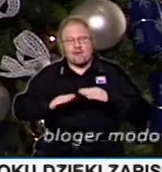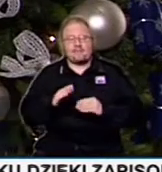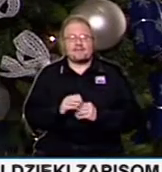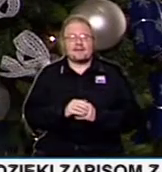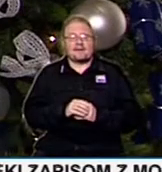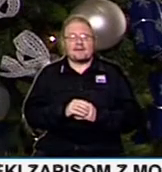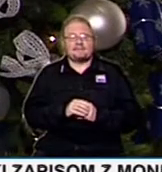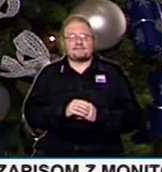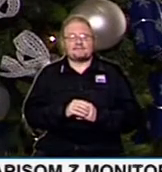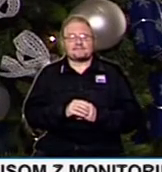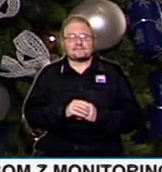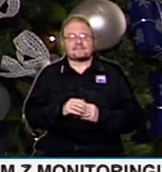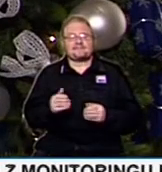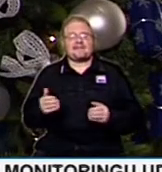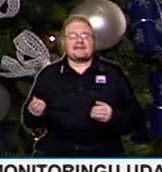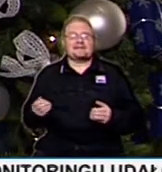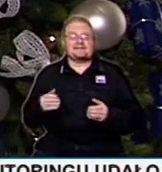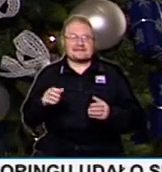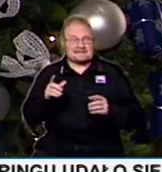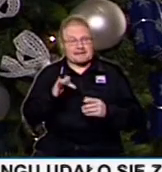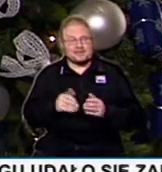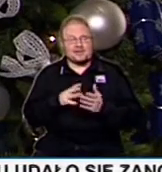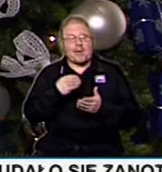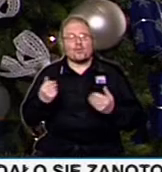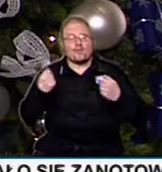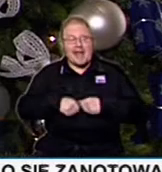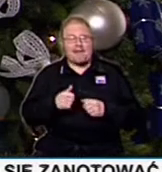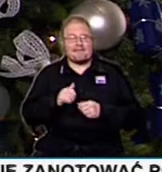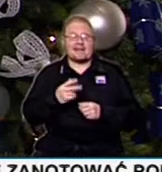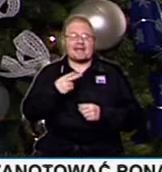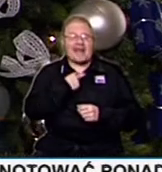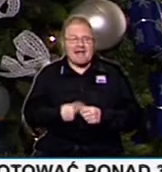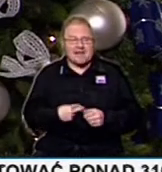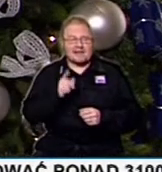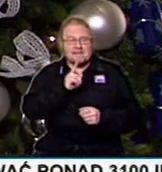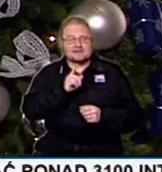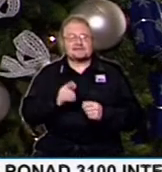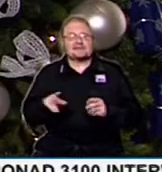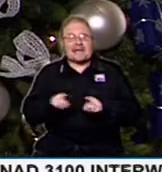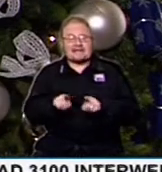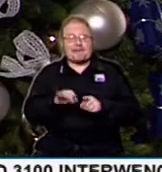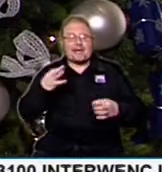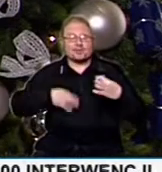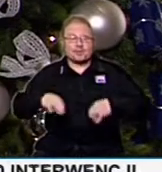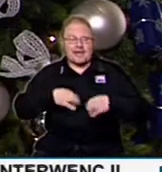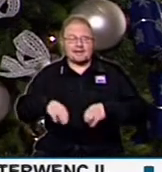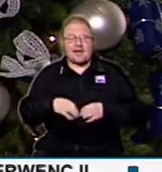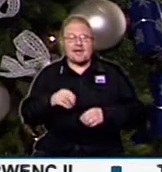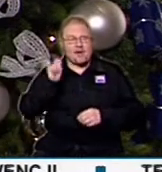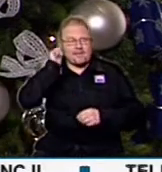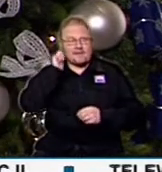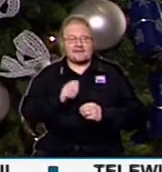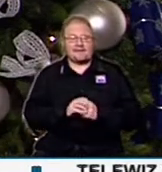pana pod panią, czyli zakładamy ten sam na przykład krawat w kolorze sukienki, którą ma pani, lub muszkę w tym samym